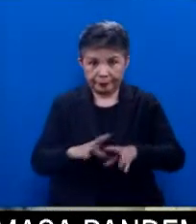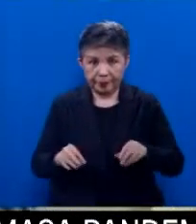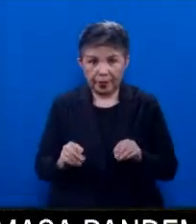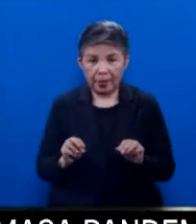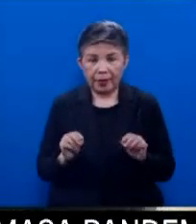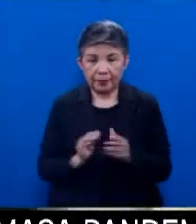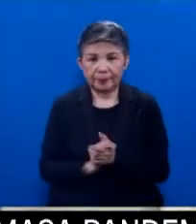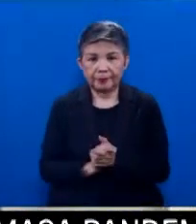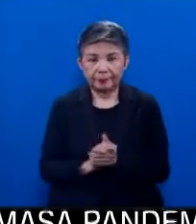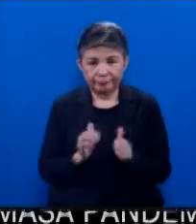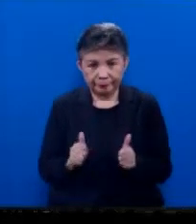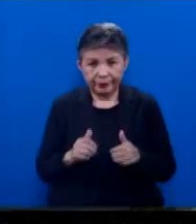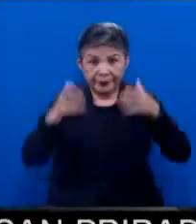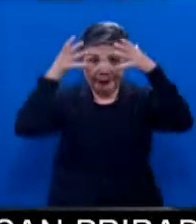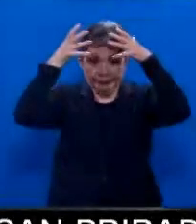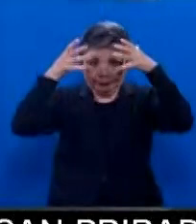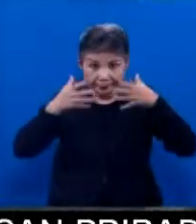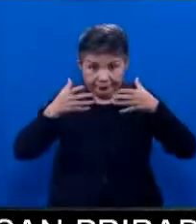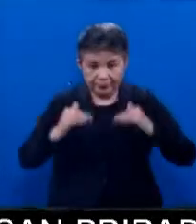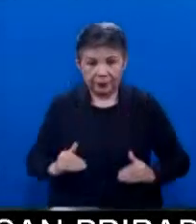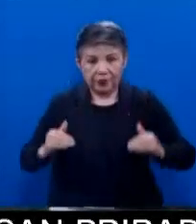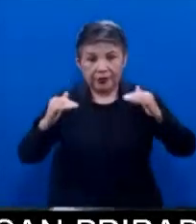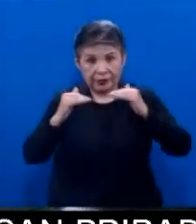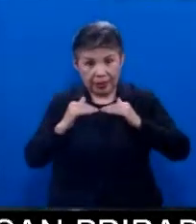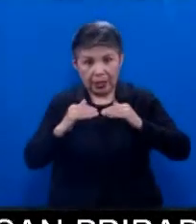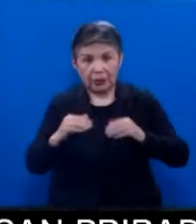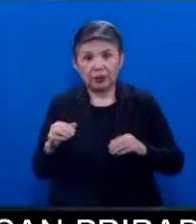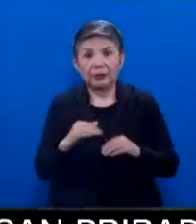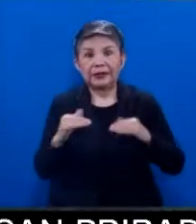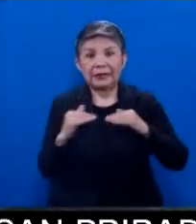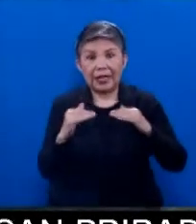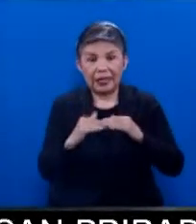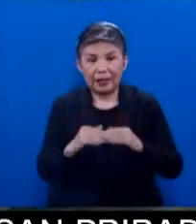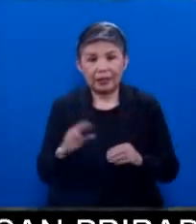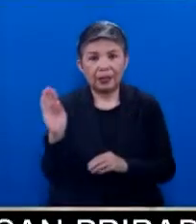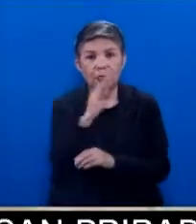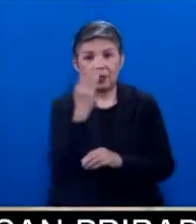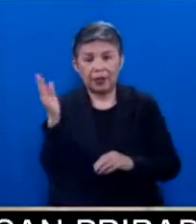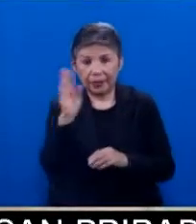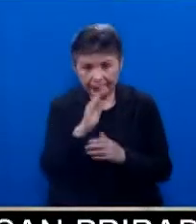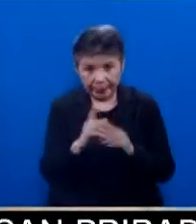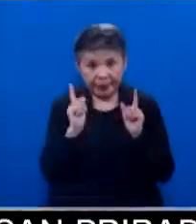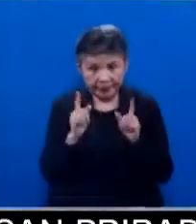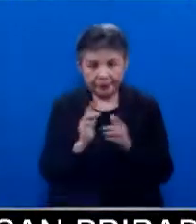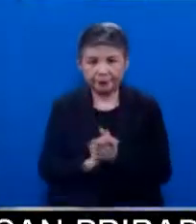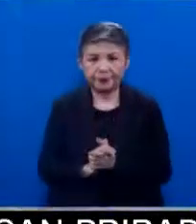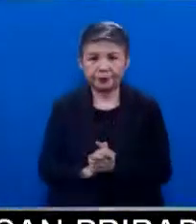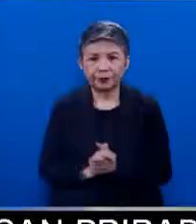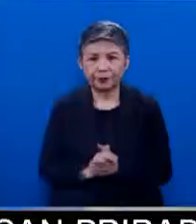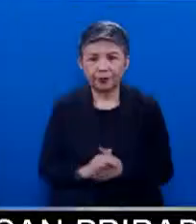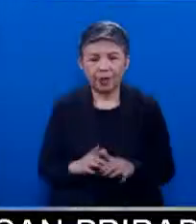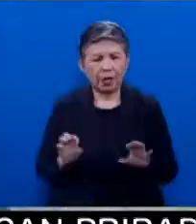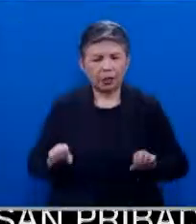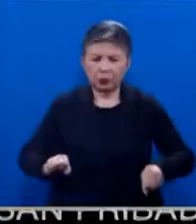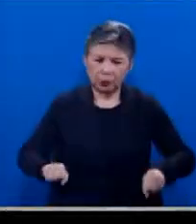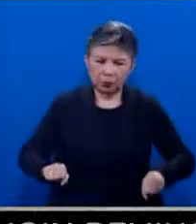tebal dan tentunya helm berstandar SNI sesuai Undang-Undang Lalu Lintas dan Angkutan Jalan. Saat berkendara ada sejumlah